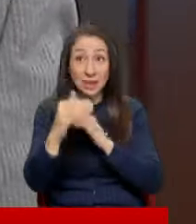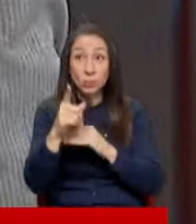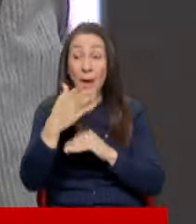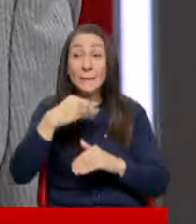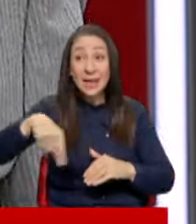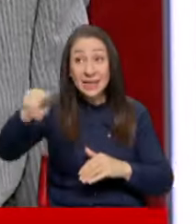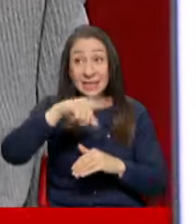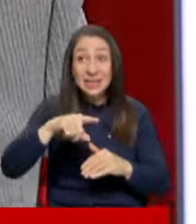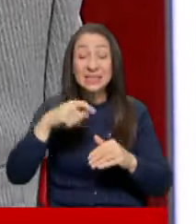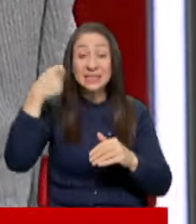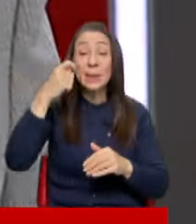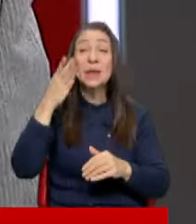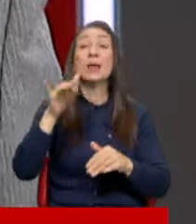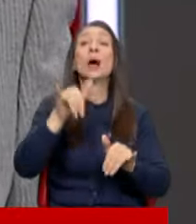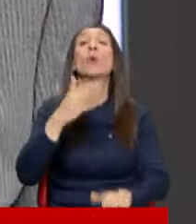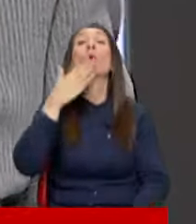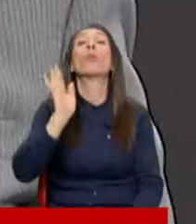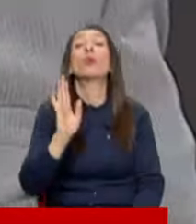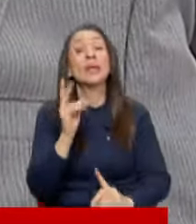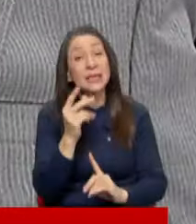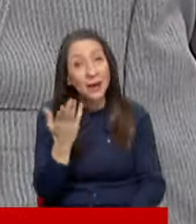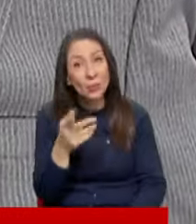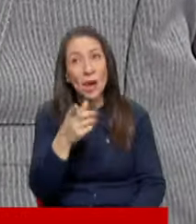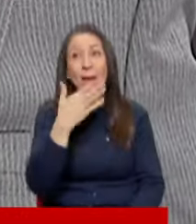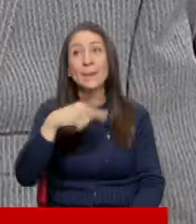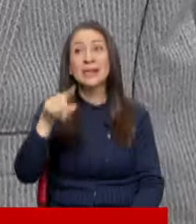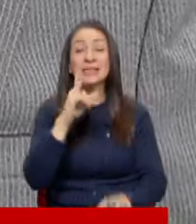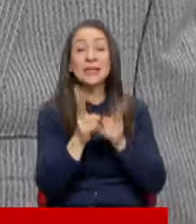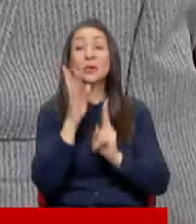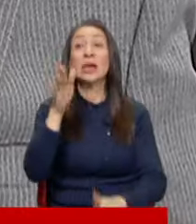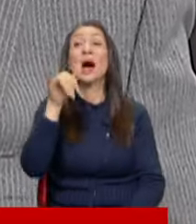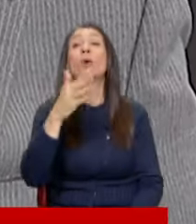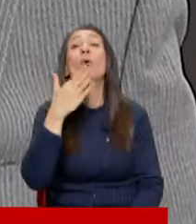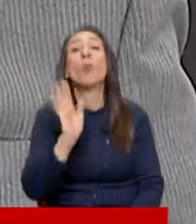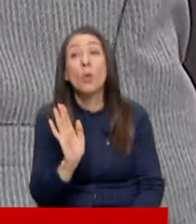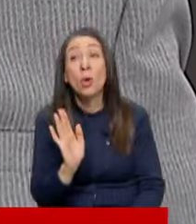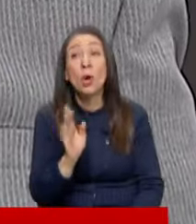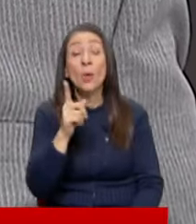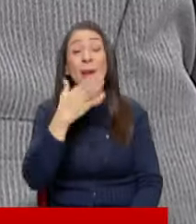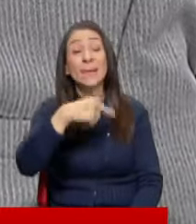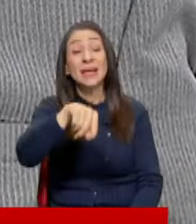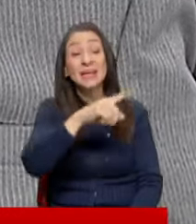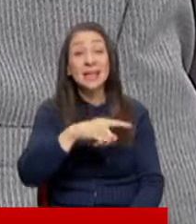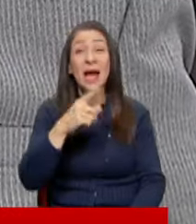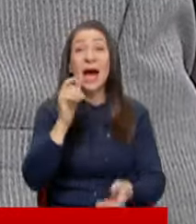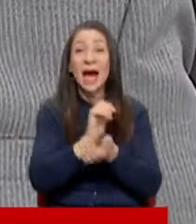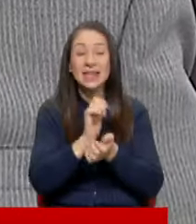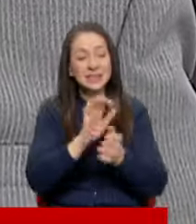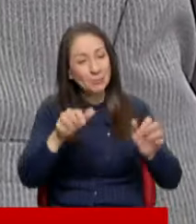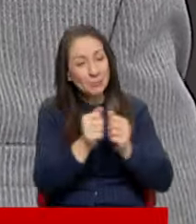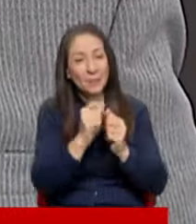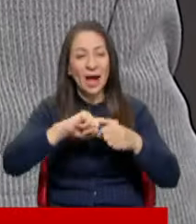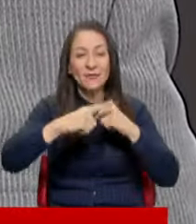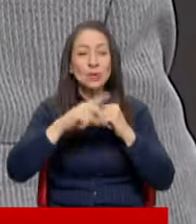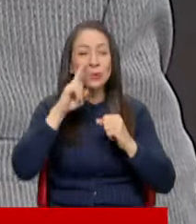bu emeklinin sinemaya gitme hakkı yok mu İlker bu emeklinin tiyatroya gitme hakkı yok mu bu emeklinin ailesini alıp bir hafta